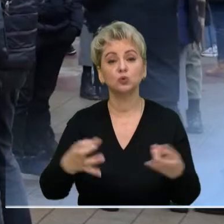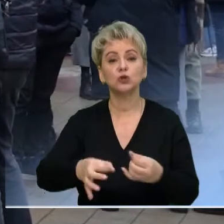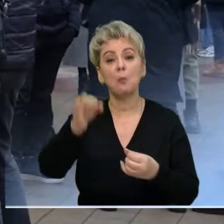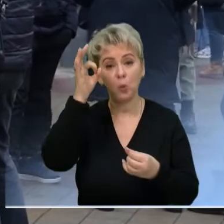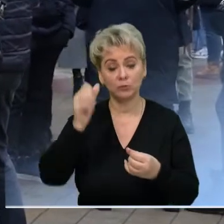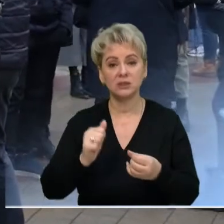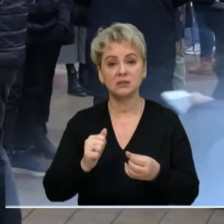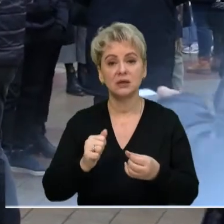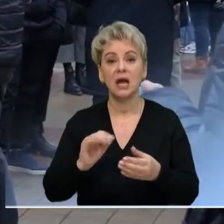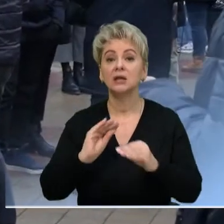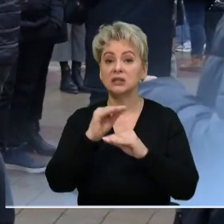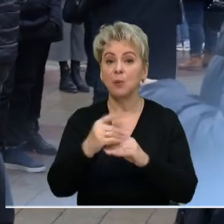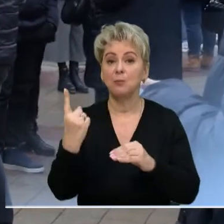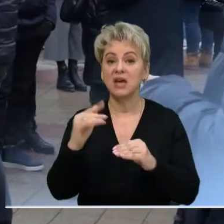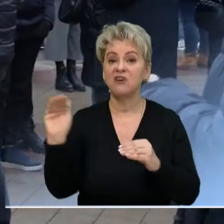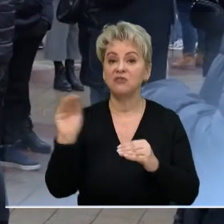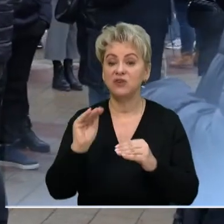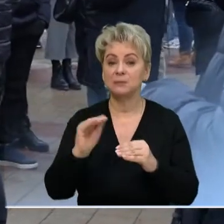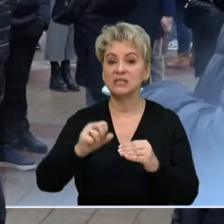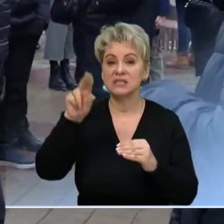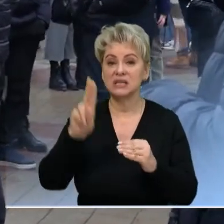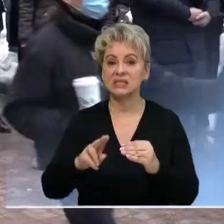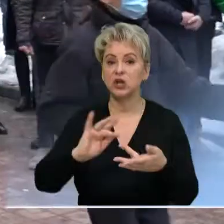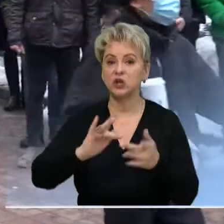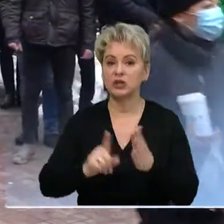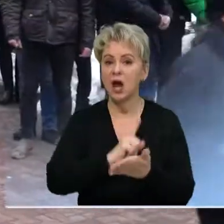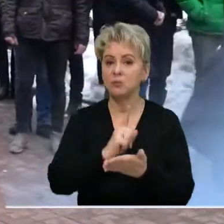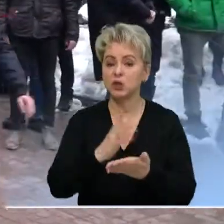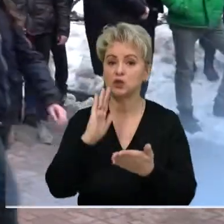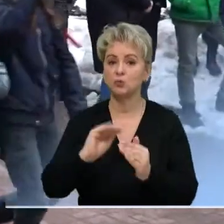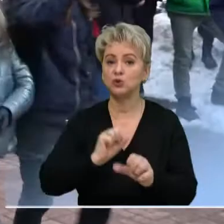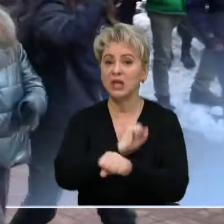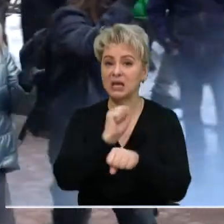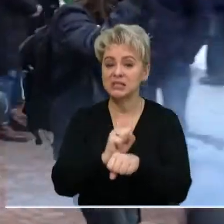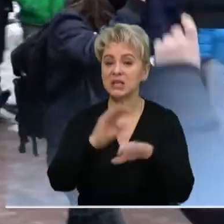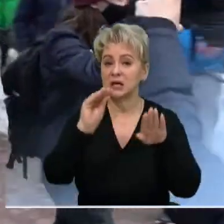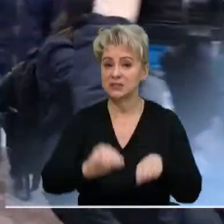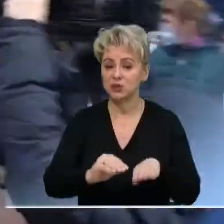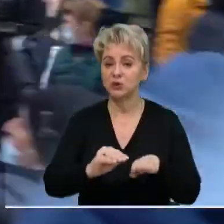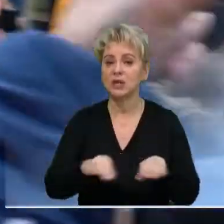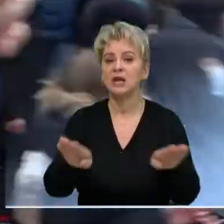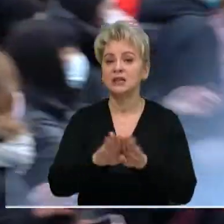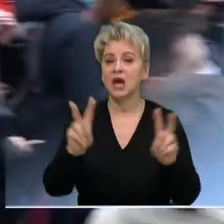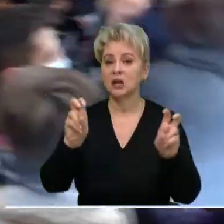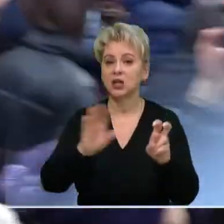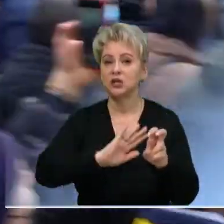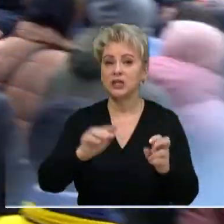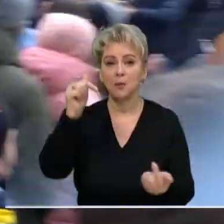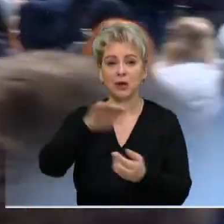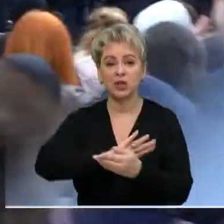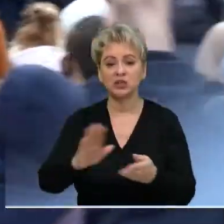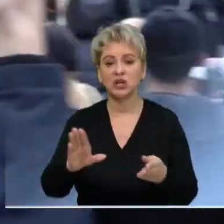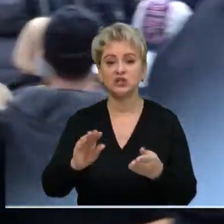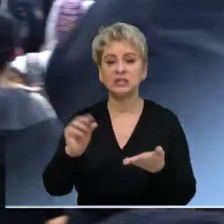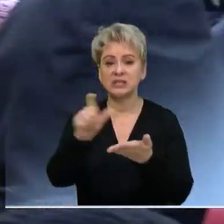помнить. Добавлю, с 1 февраля социальные сети обязаны будут блокировать размещенный пользователями так называемый нежелательный